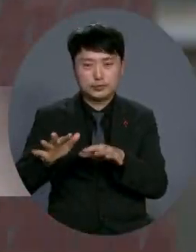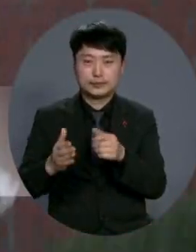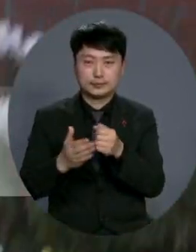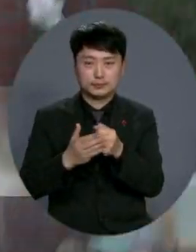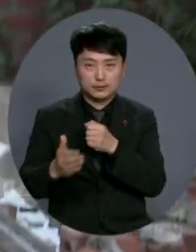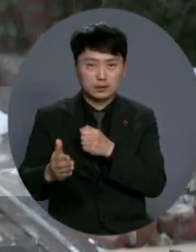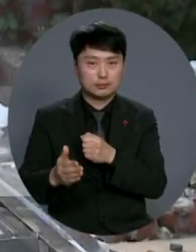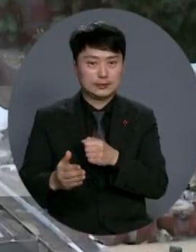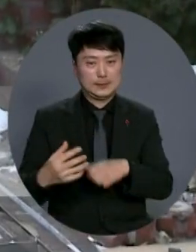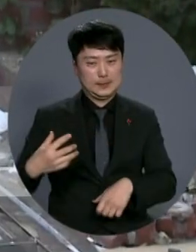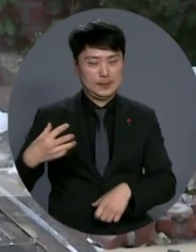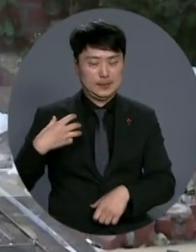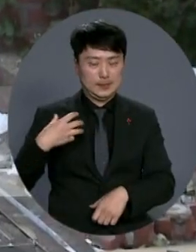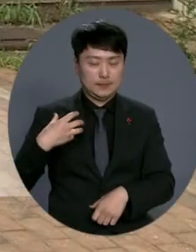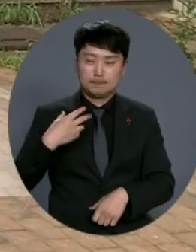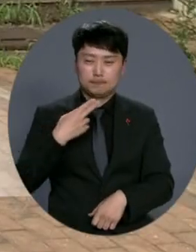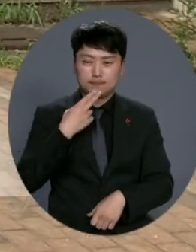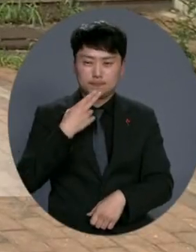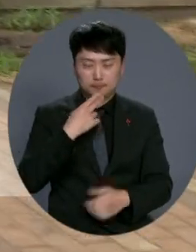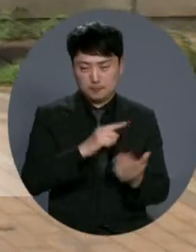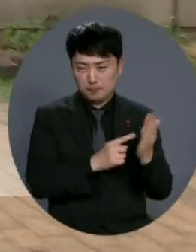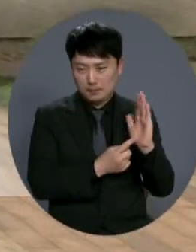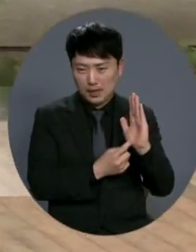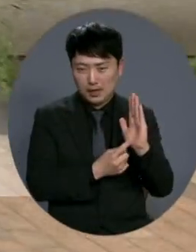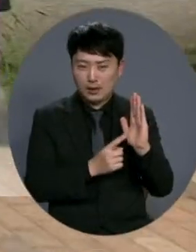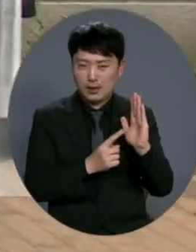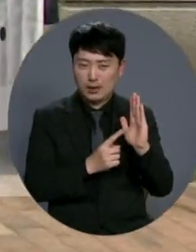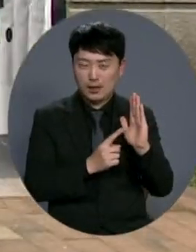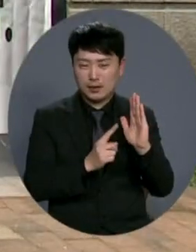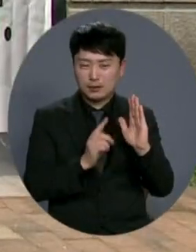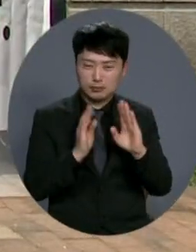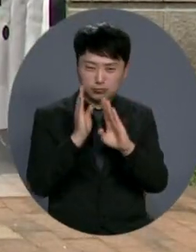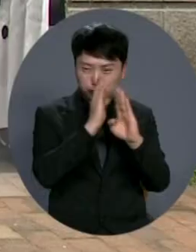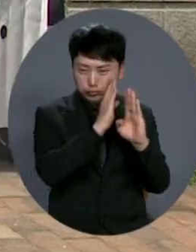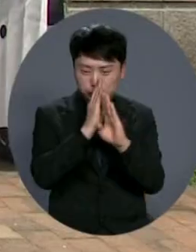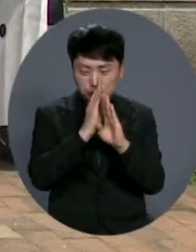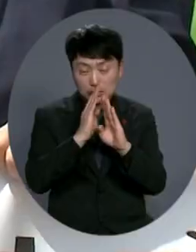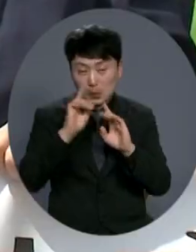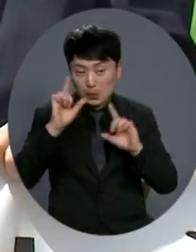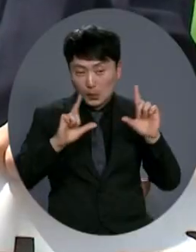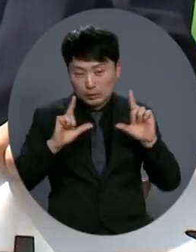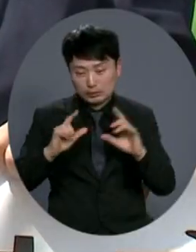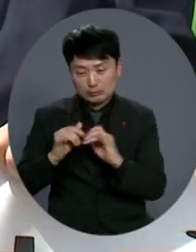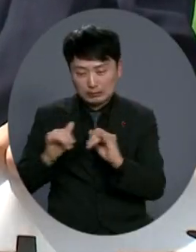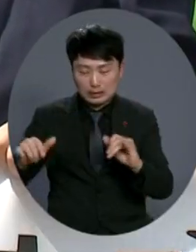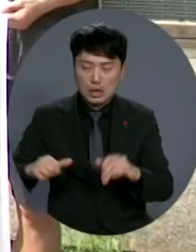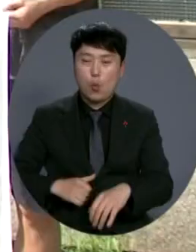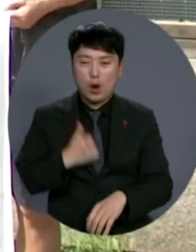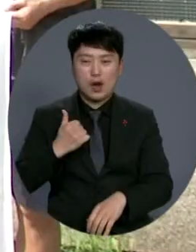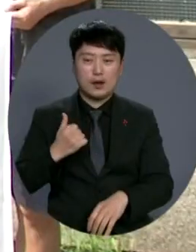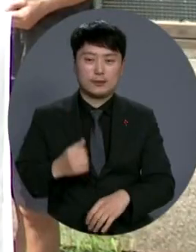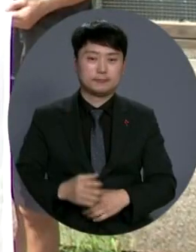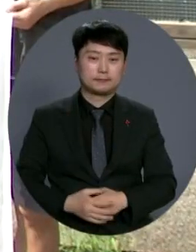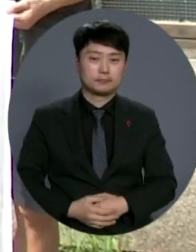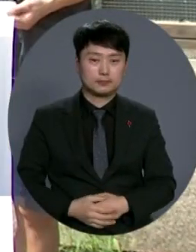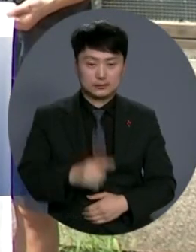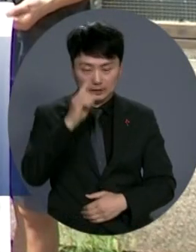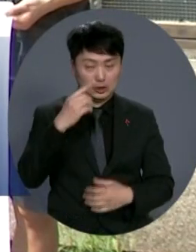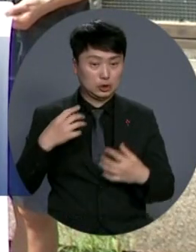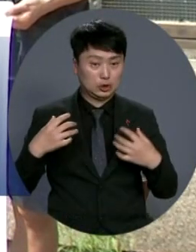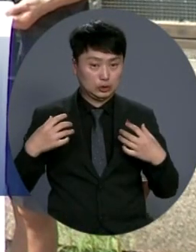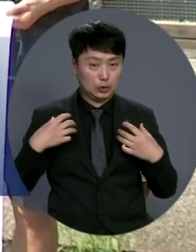때문에 책임질 수 없다는 정부의 모순적인 변명에 시민들은 더욱 분노했습니다. 대한민국